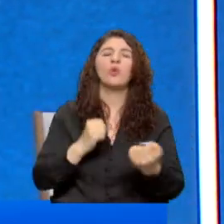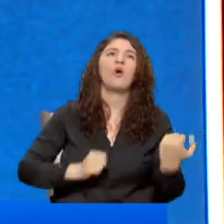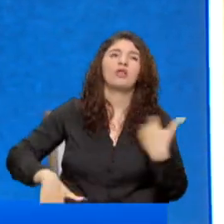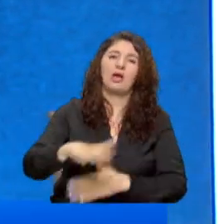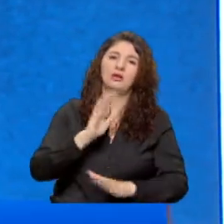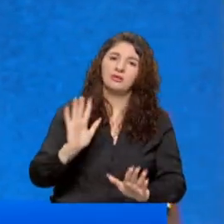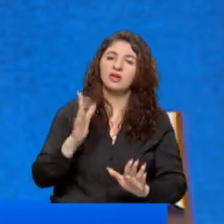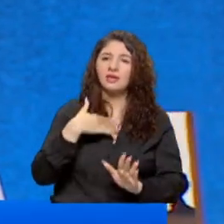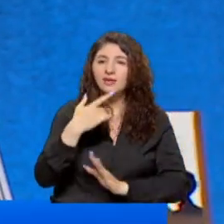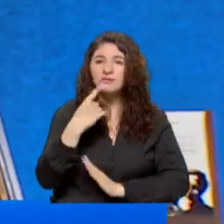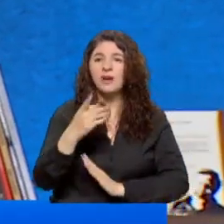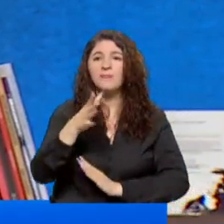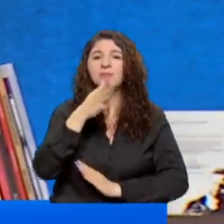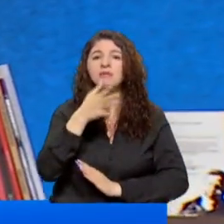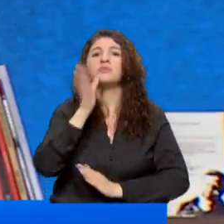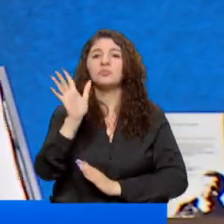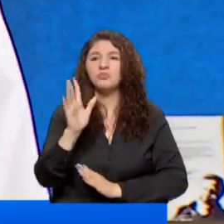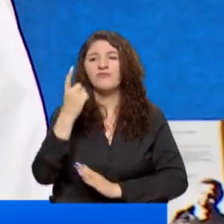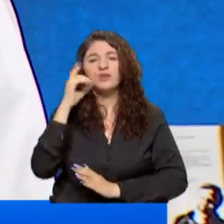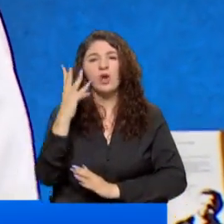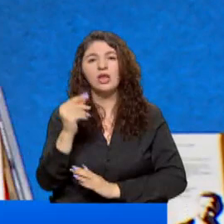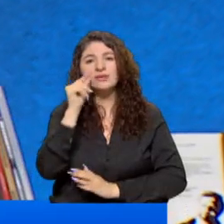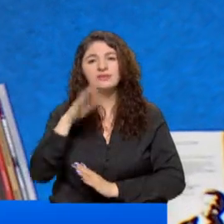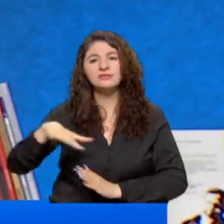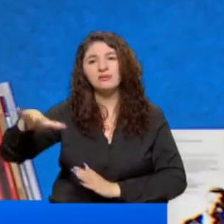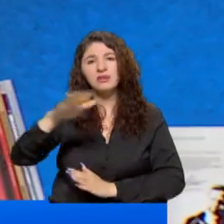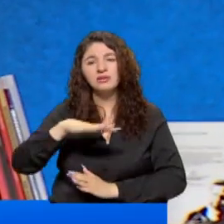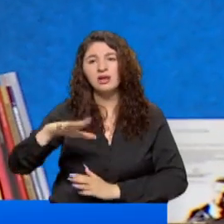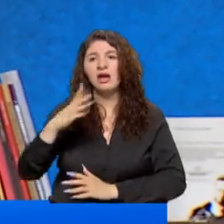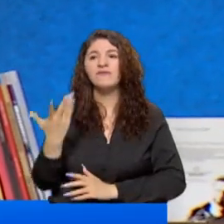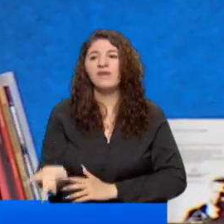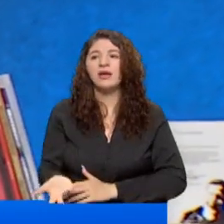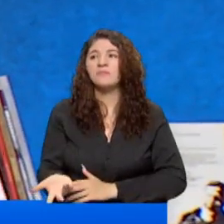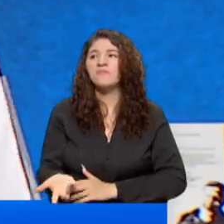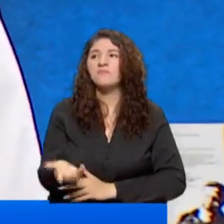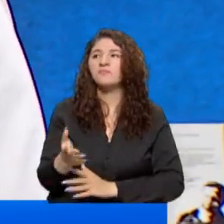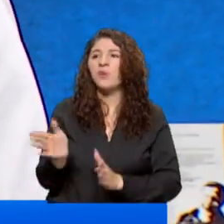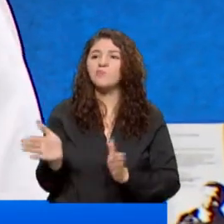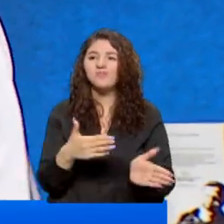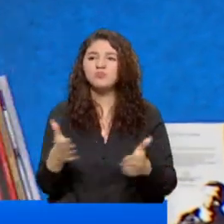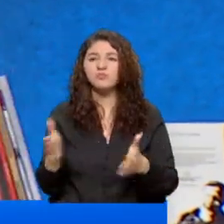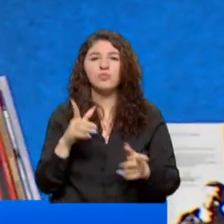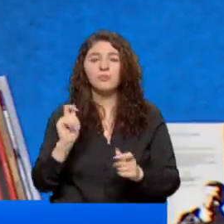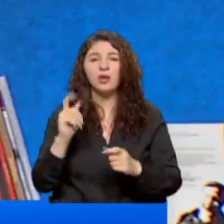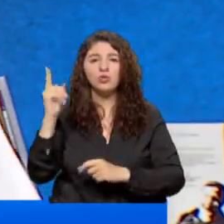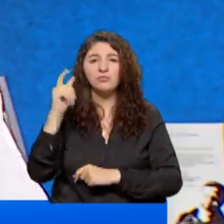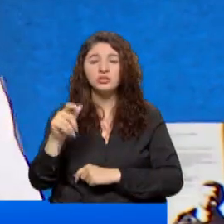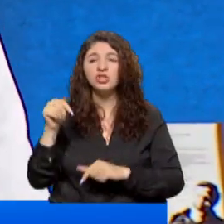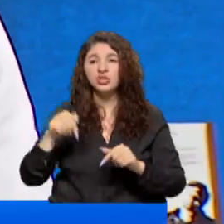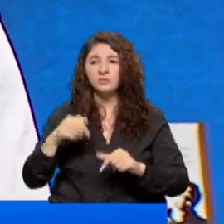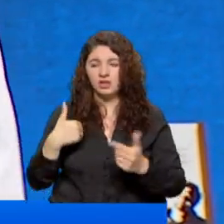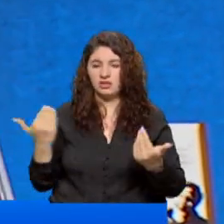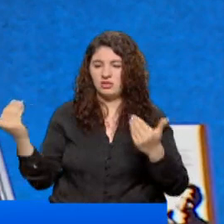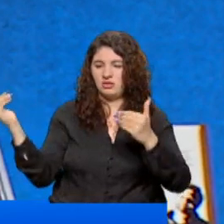faciaydı dedim ya bilgisi olmayıp kanaat olan insanlar tarafından ve çarpıtılarak yönetildi Şimdi